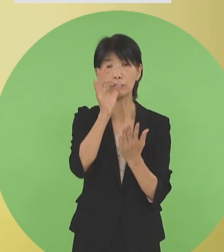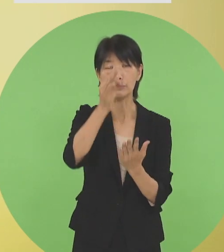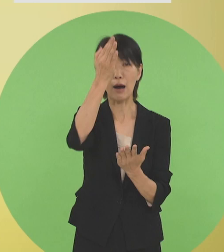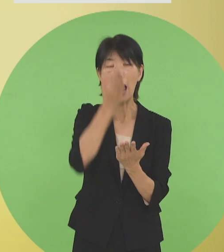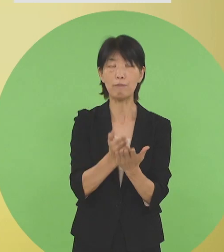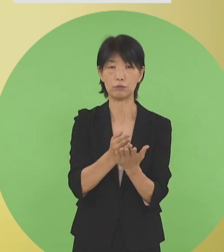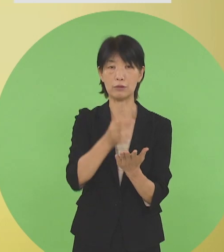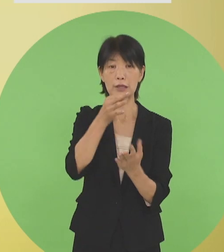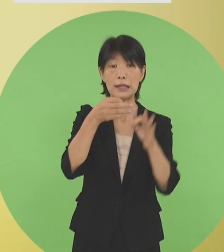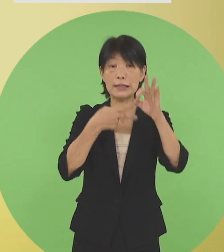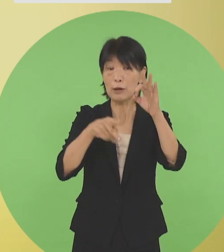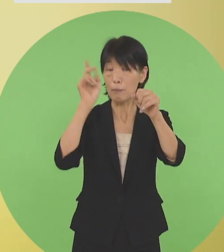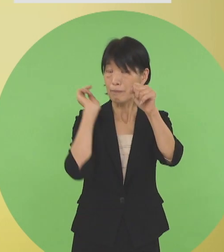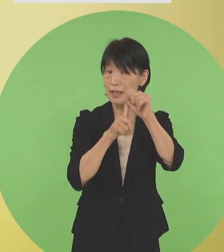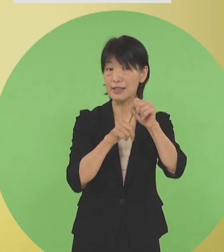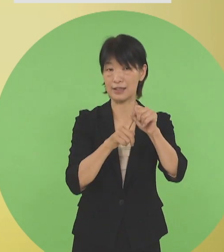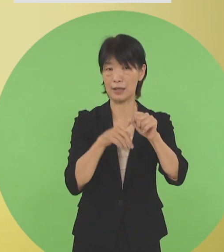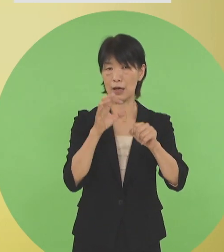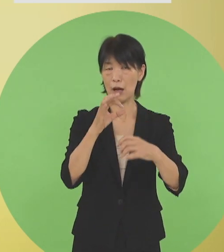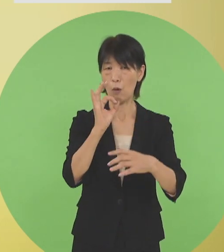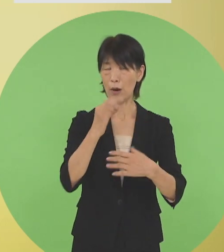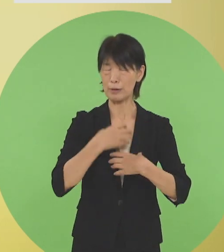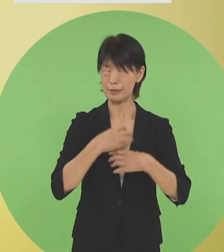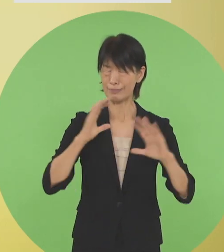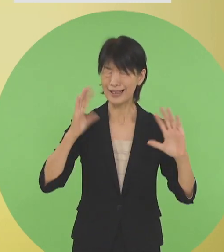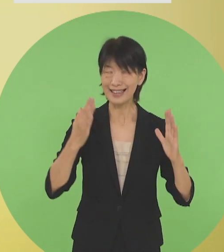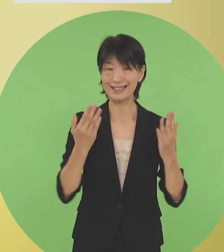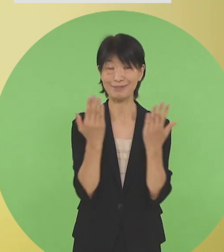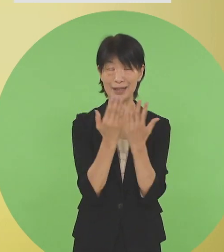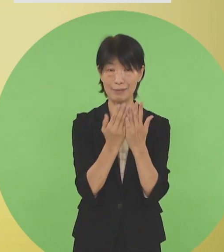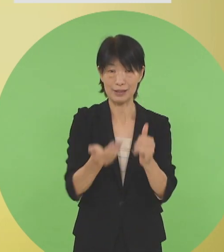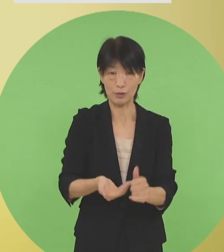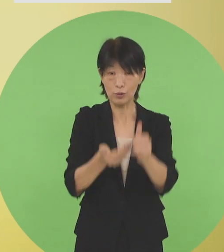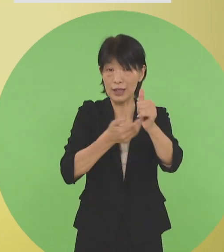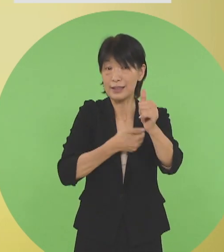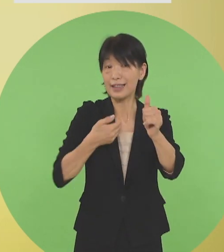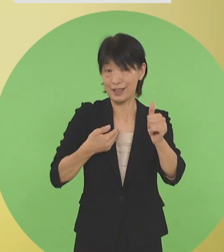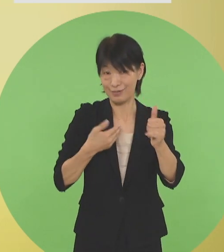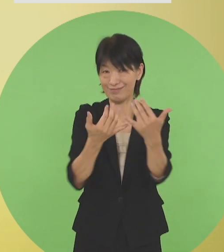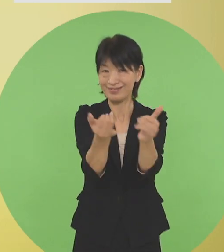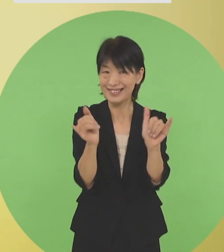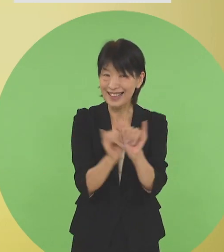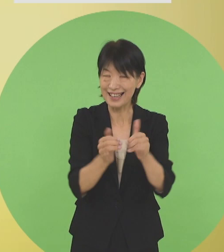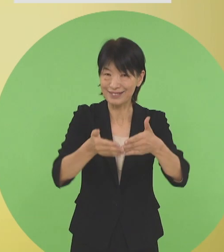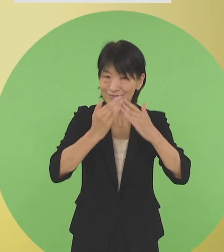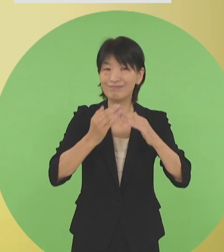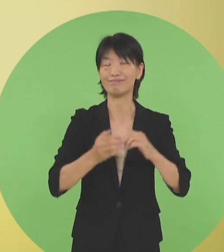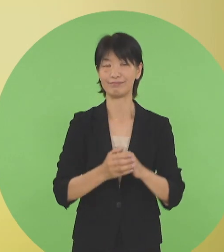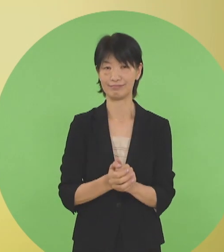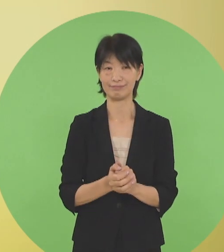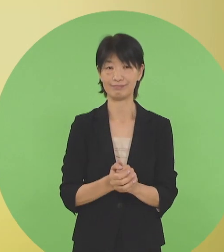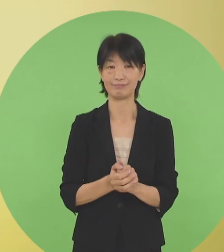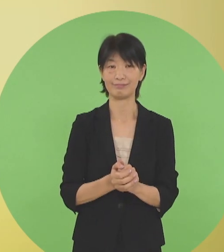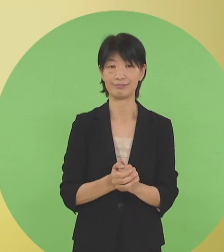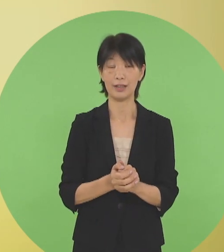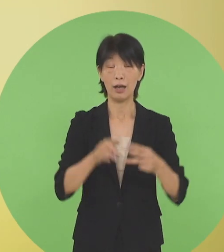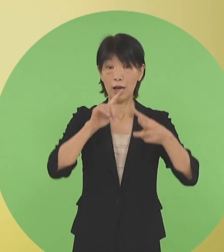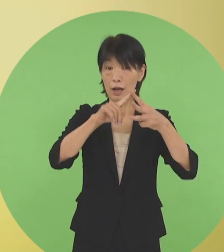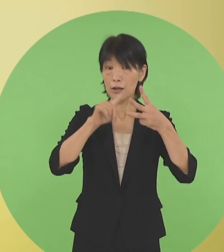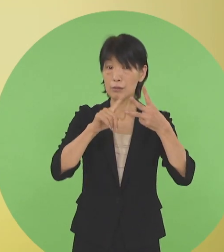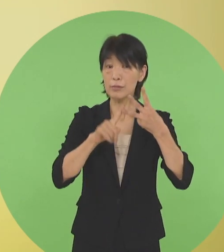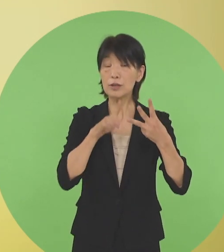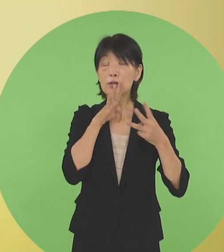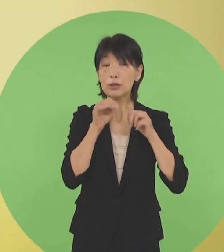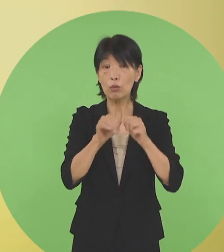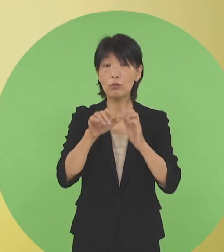分、ゼロを目指し、お金の心配なく学び、子育てのできる社会を作ります。3つのプランを